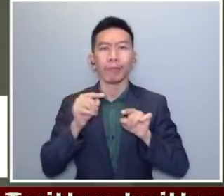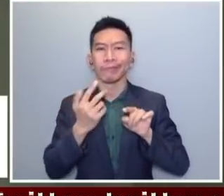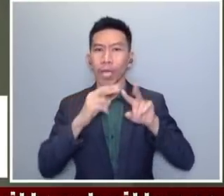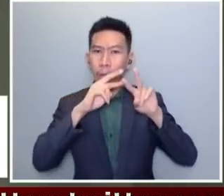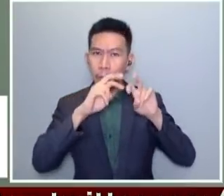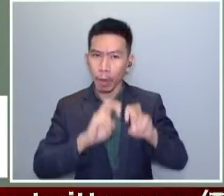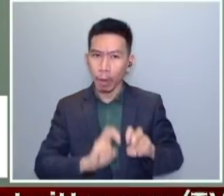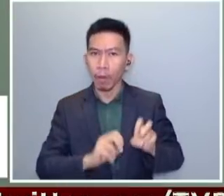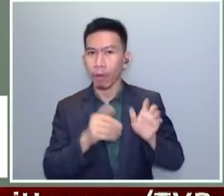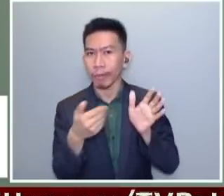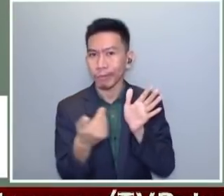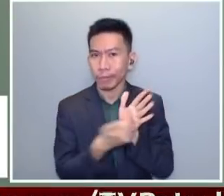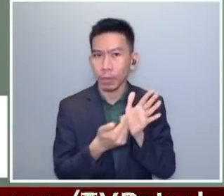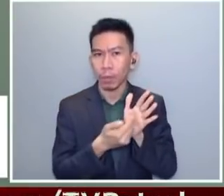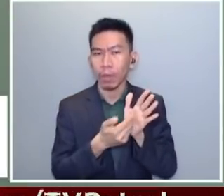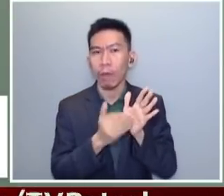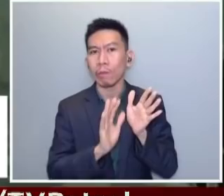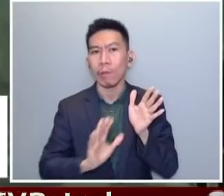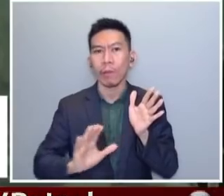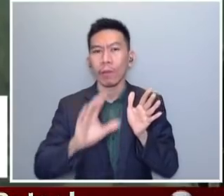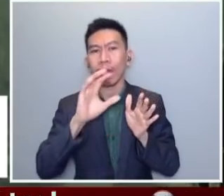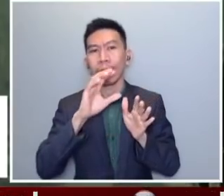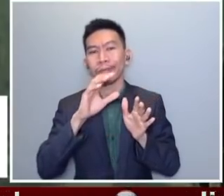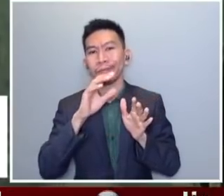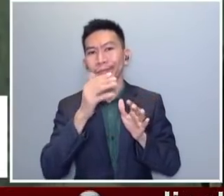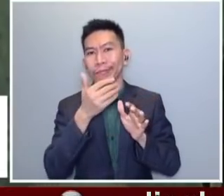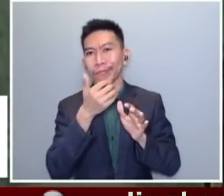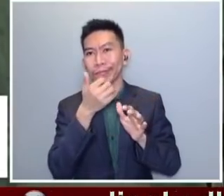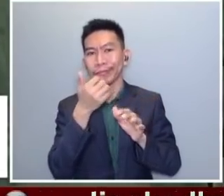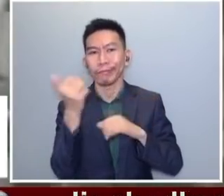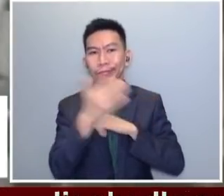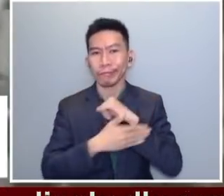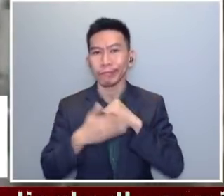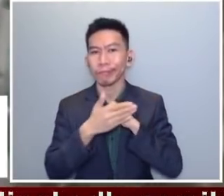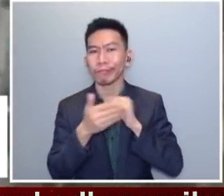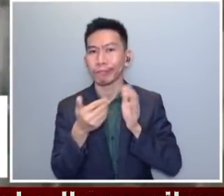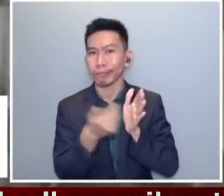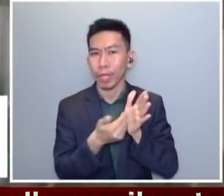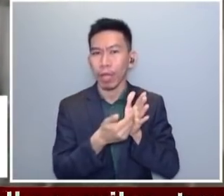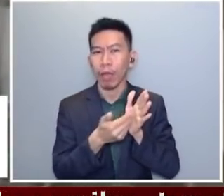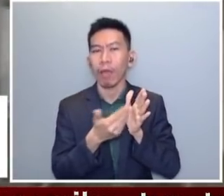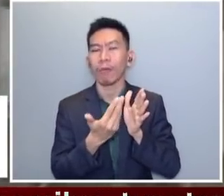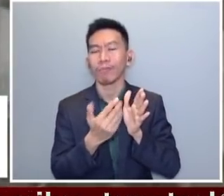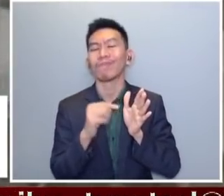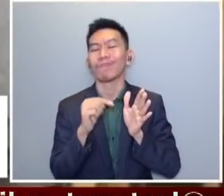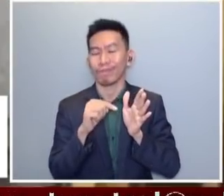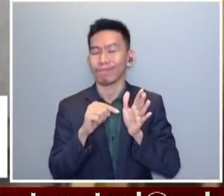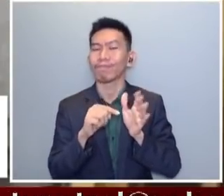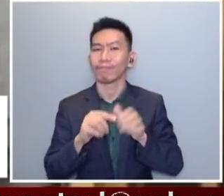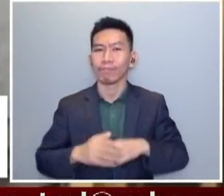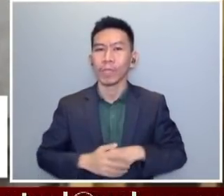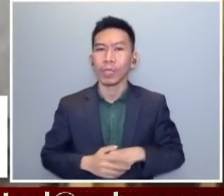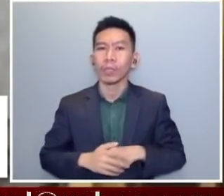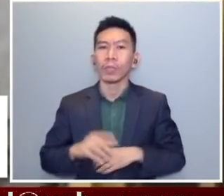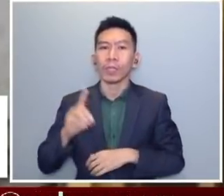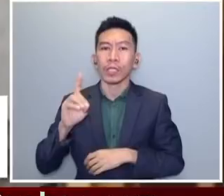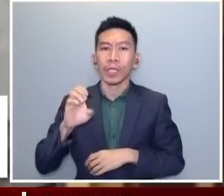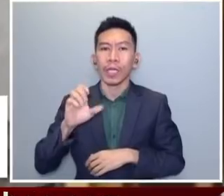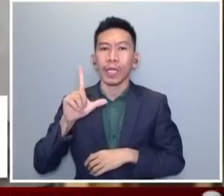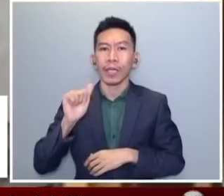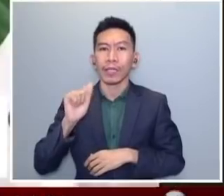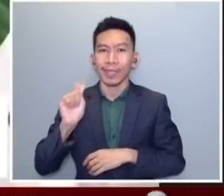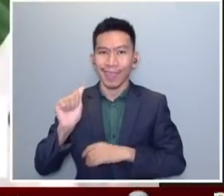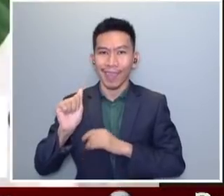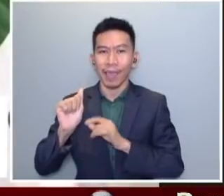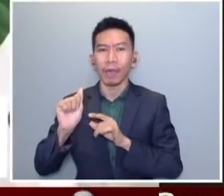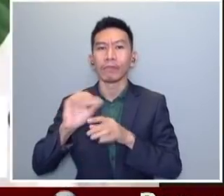karanasan mismo ng mga kalapit bansa ang magpapatunay. Lubhang mas mabilis makahawa ang Delta variant ng